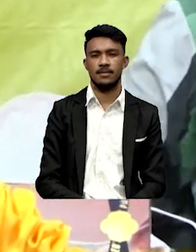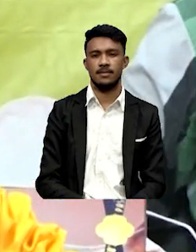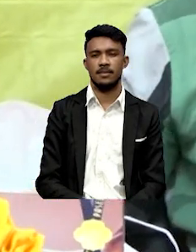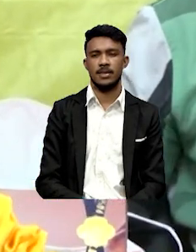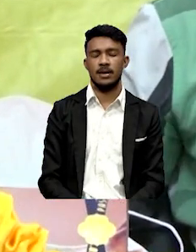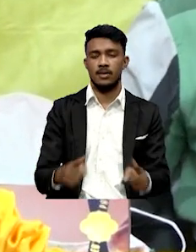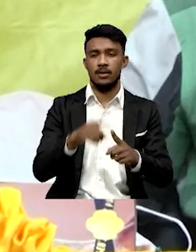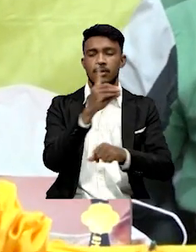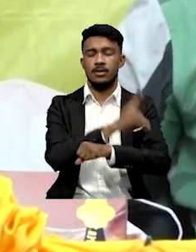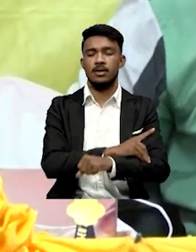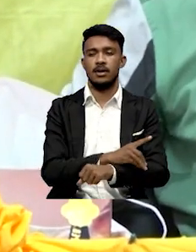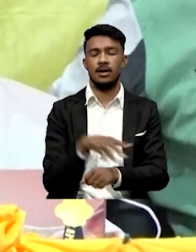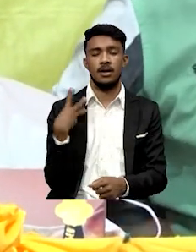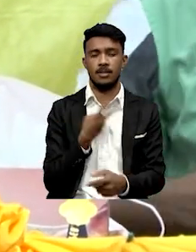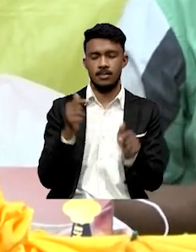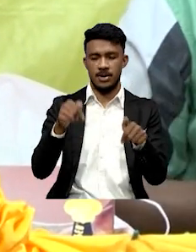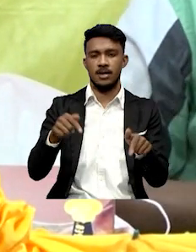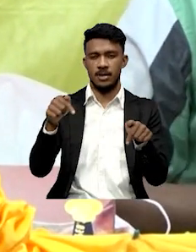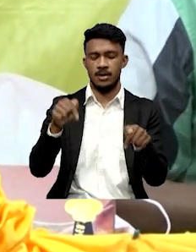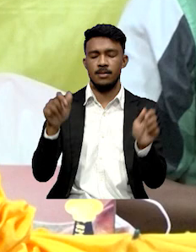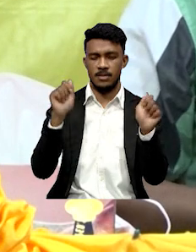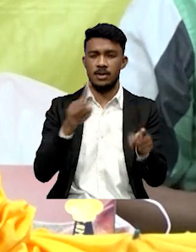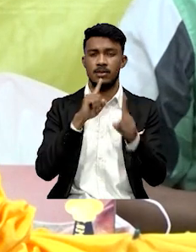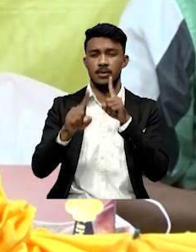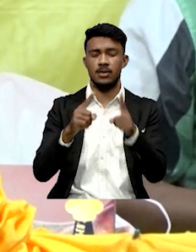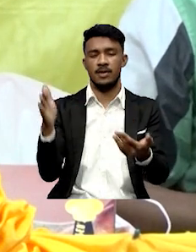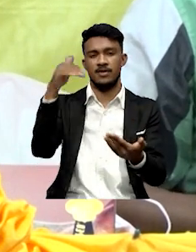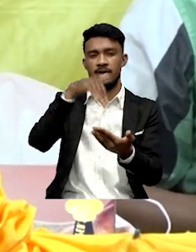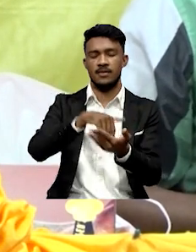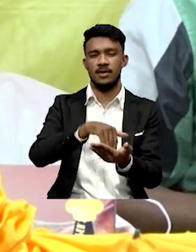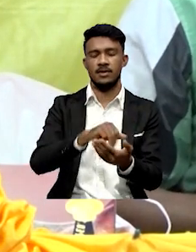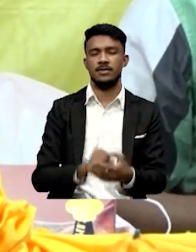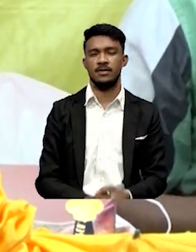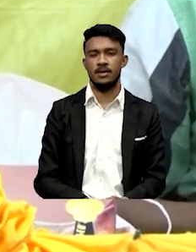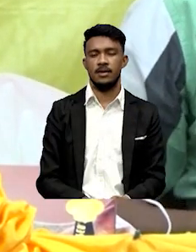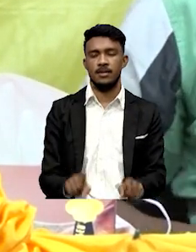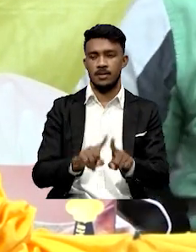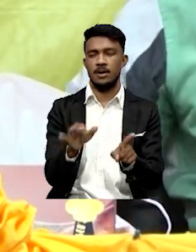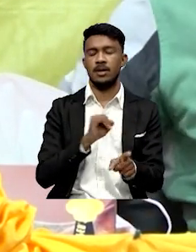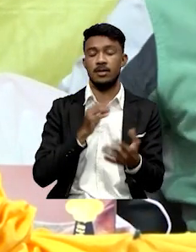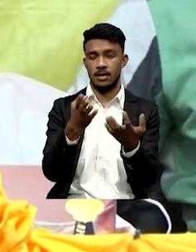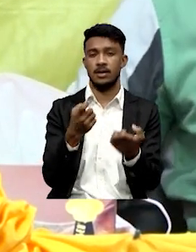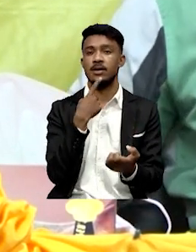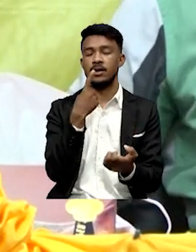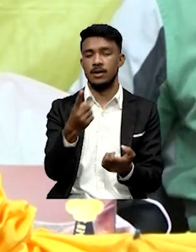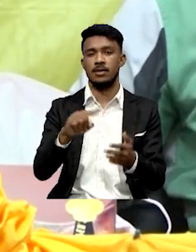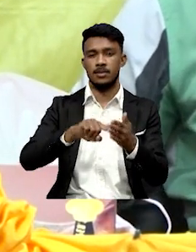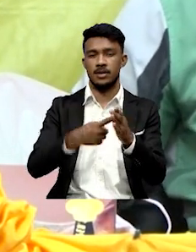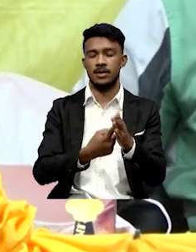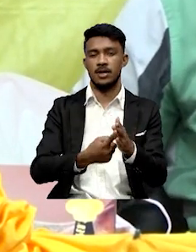Ofia mea tinda ne maka hau mai don para tu pere koli e pila fai. Masa wa kara kato hate ten hodi hau uti an